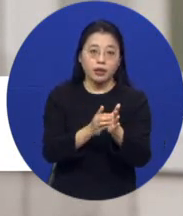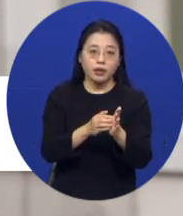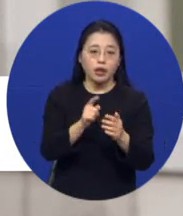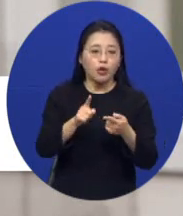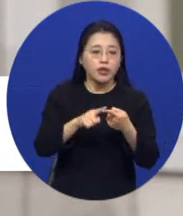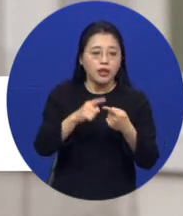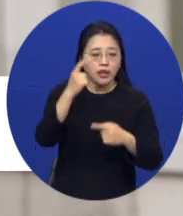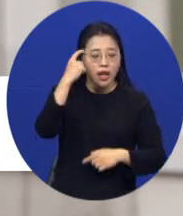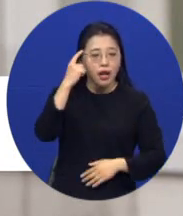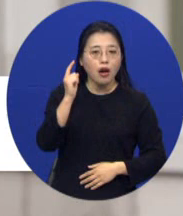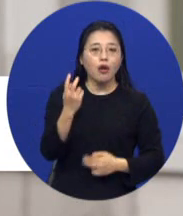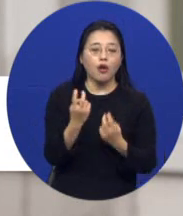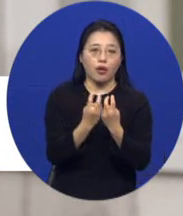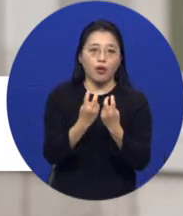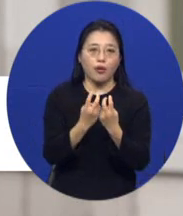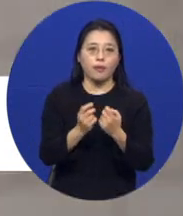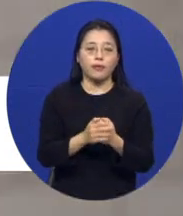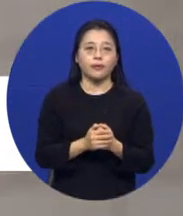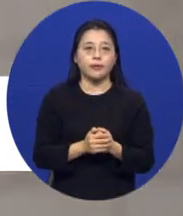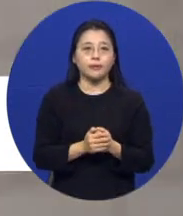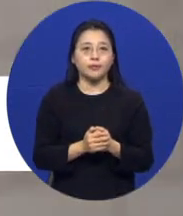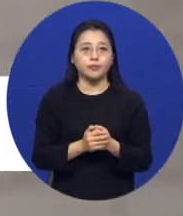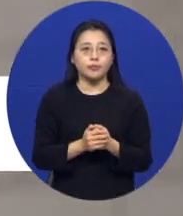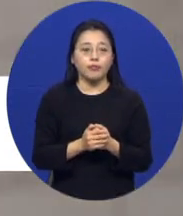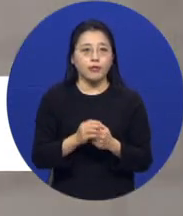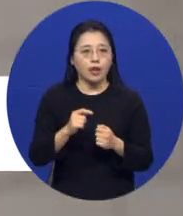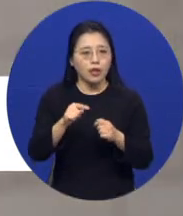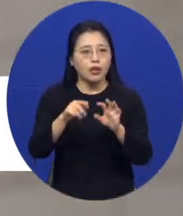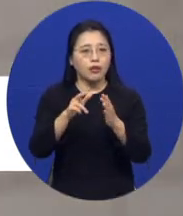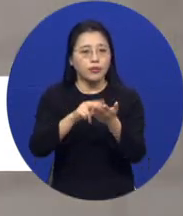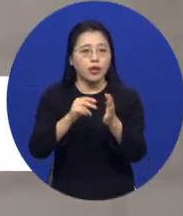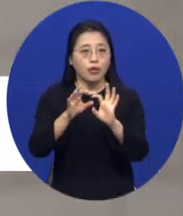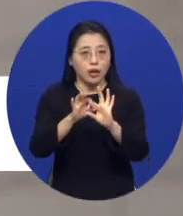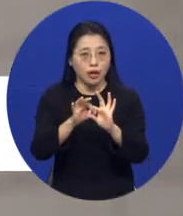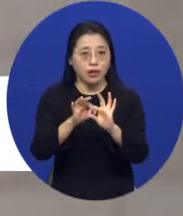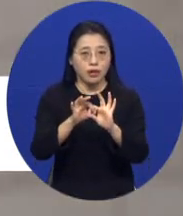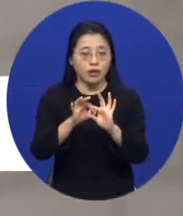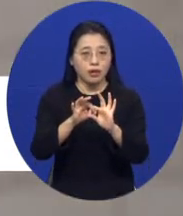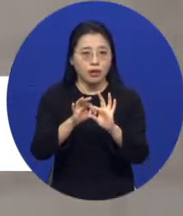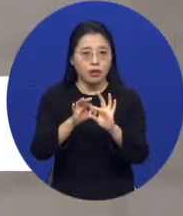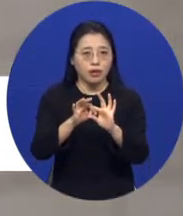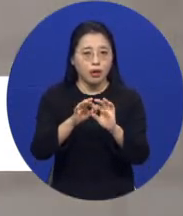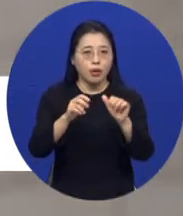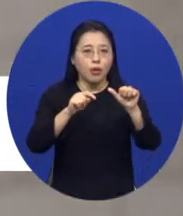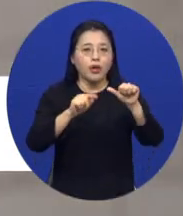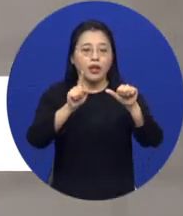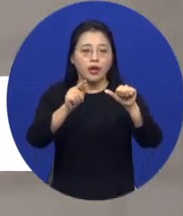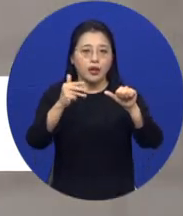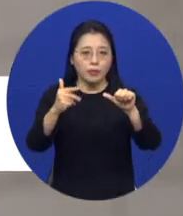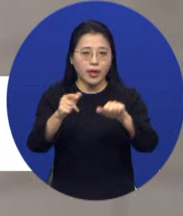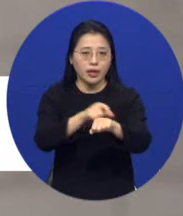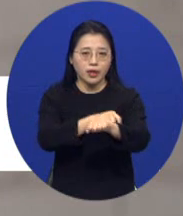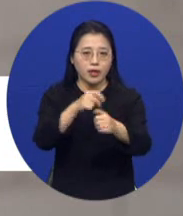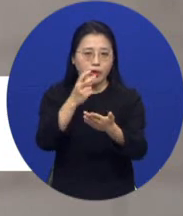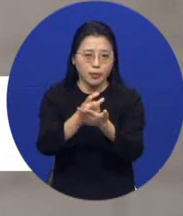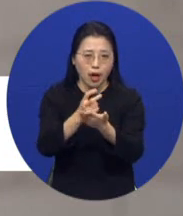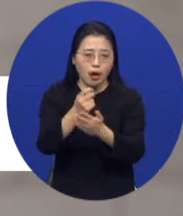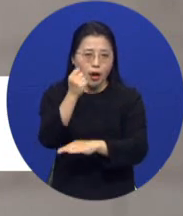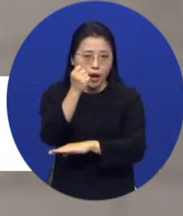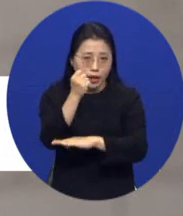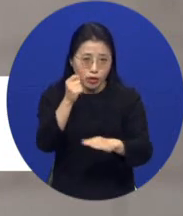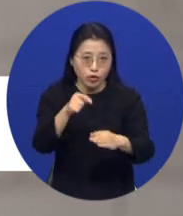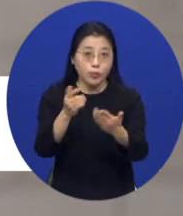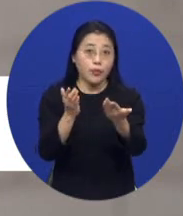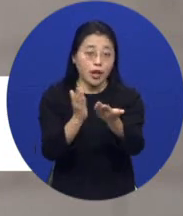침해할 수 있다는 주장에 대해서는 어떻게 생각하시는지네 정의당은이 문제 관련해 가지고는 18 특별법 기준에 준하면 되지